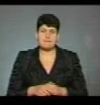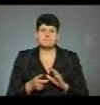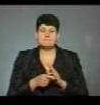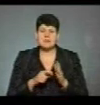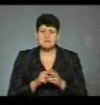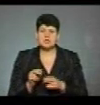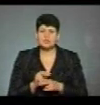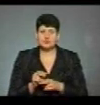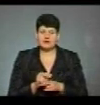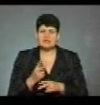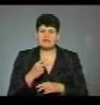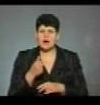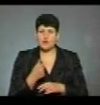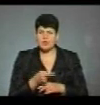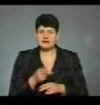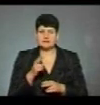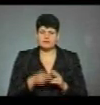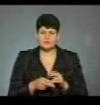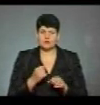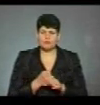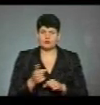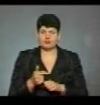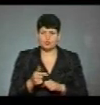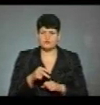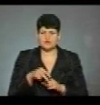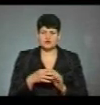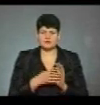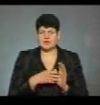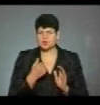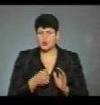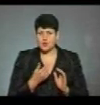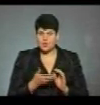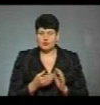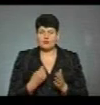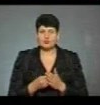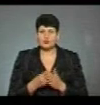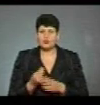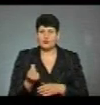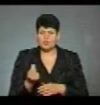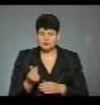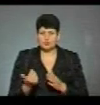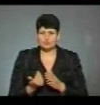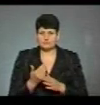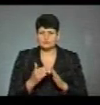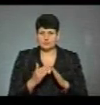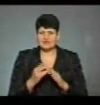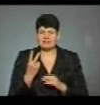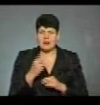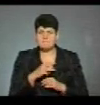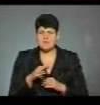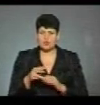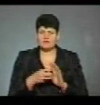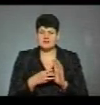Приміщення реконструювали 2 роки та завершили роботи в грудні 2019 року. Вартувало оновлення будівлі